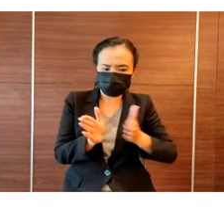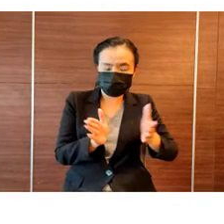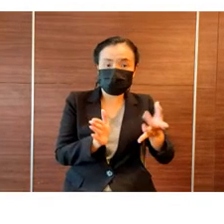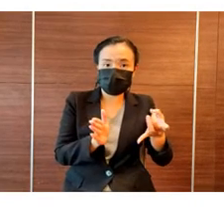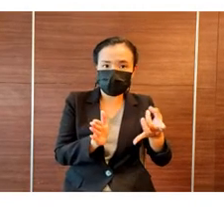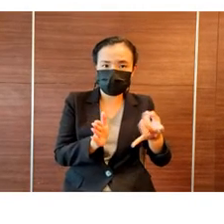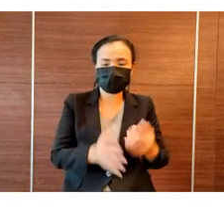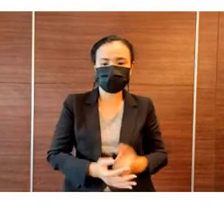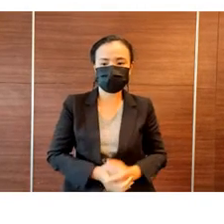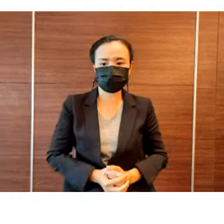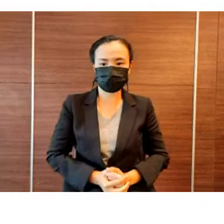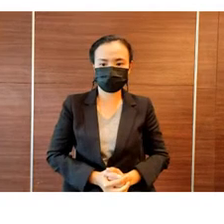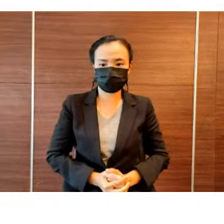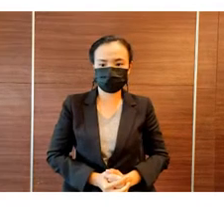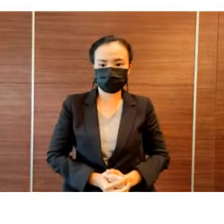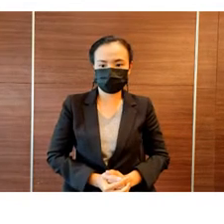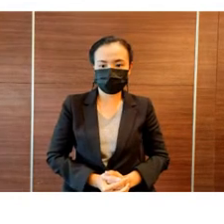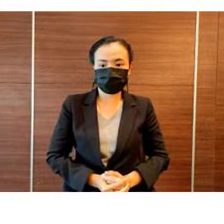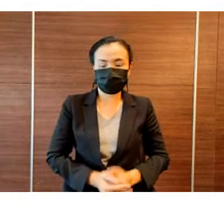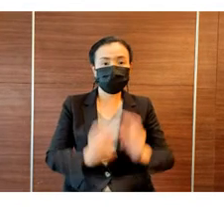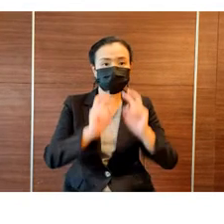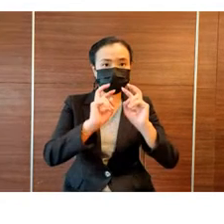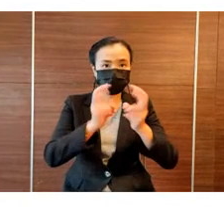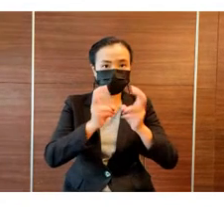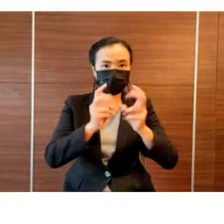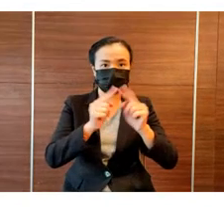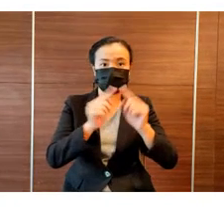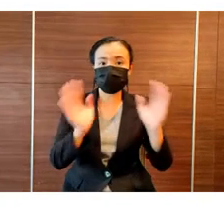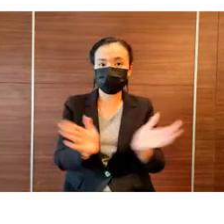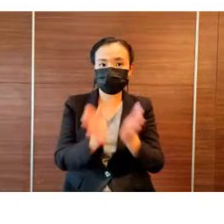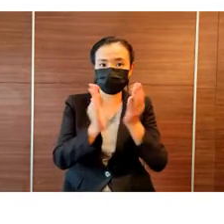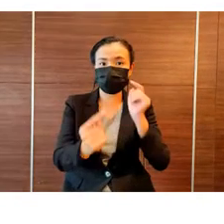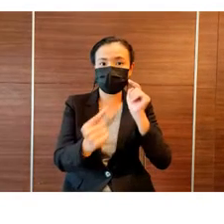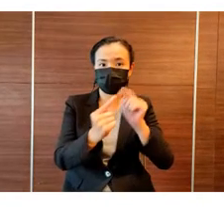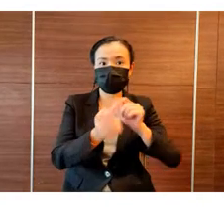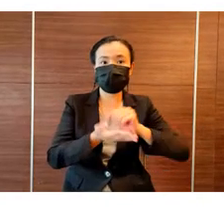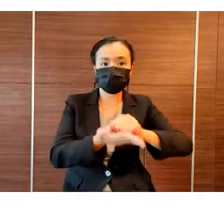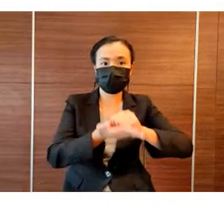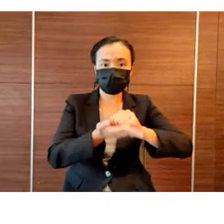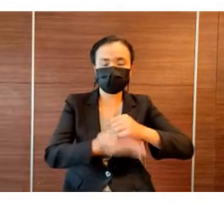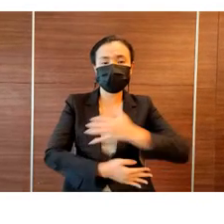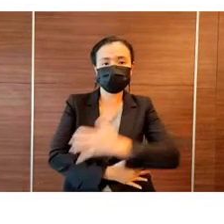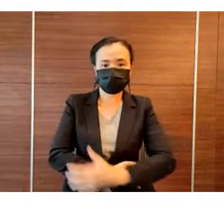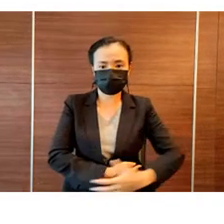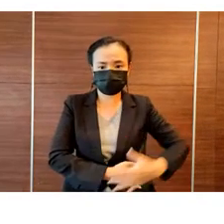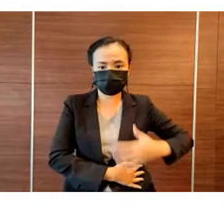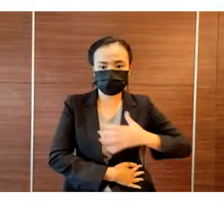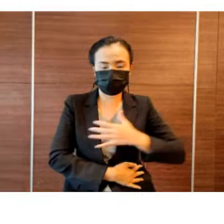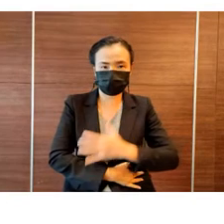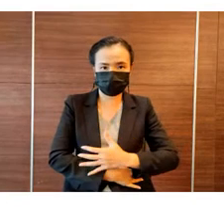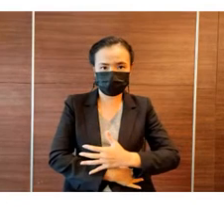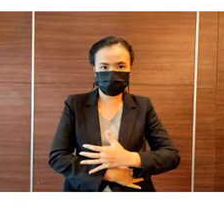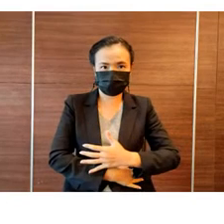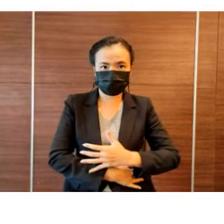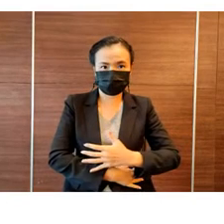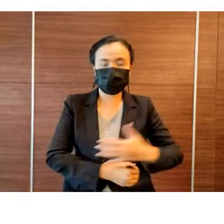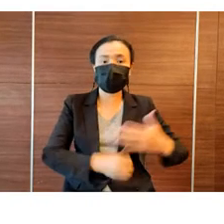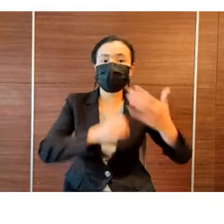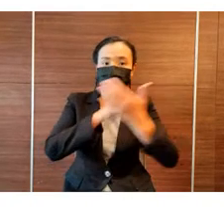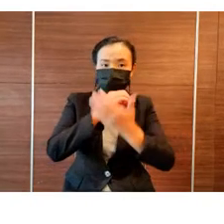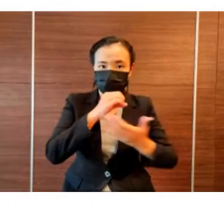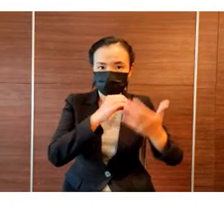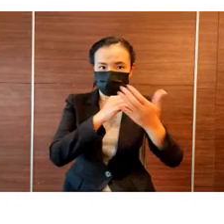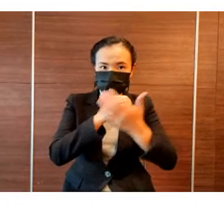ก็อย่างนี้ขออนุญาตเริ่มต้นเนื่องจากหัวข้อเราเป็นเรื่องของการสนับสนุนการเข้าถึงบริการทางด้านสุขภาพสำหรับผู้ที่ใช้สารเสพติด